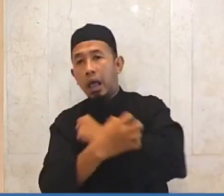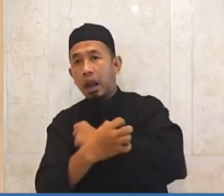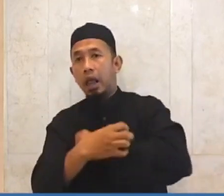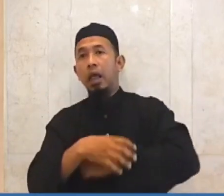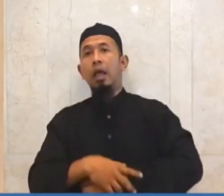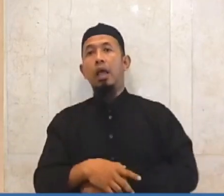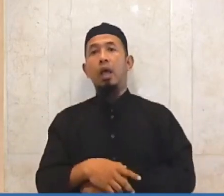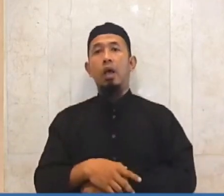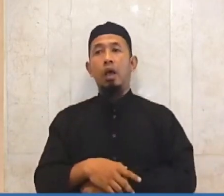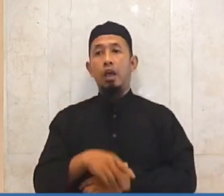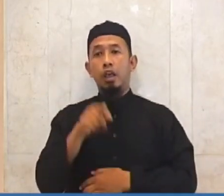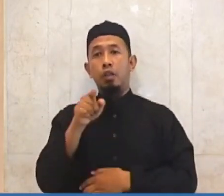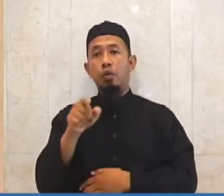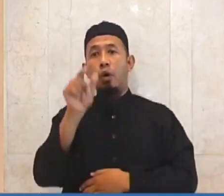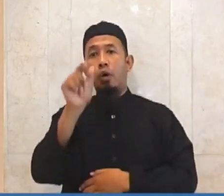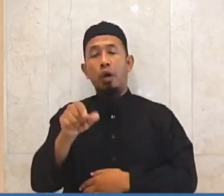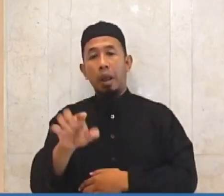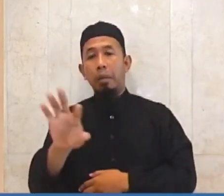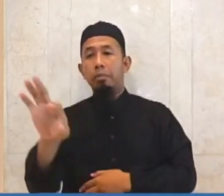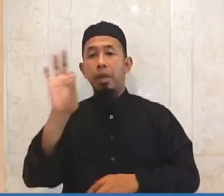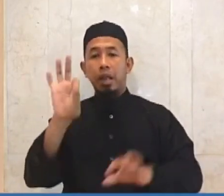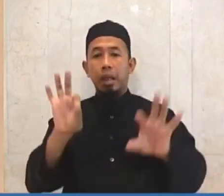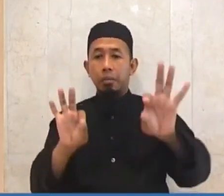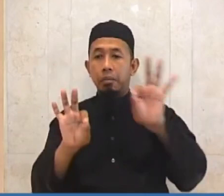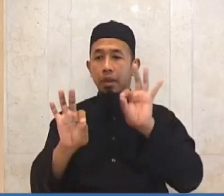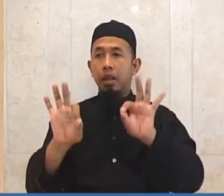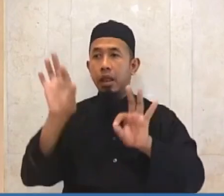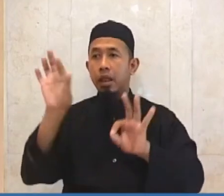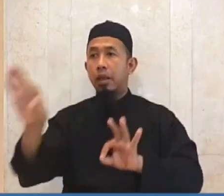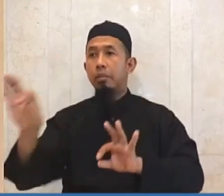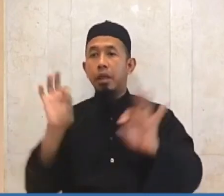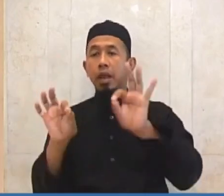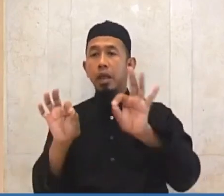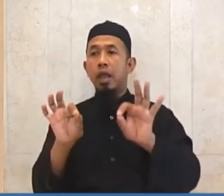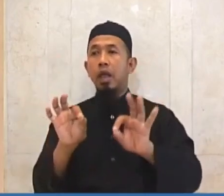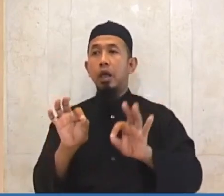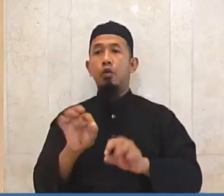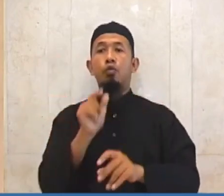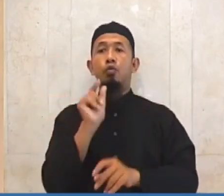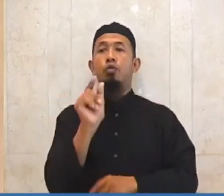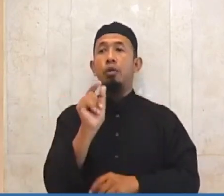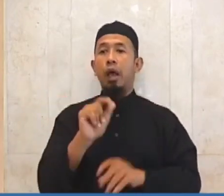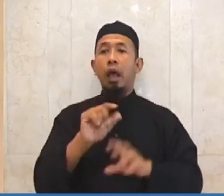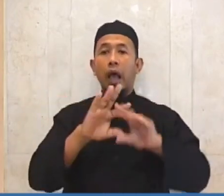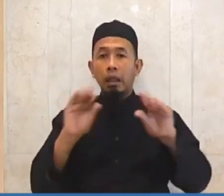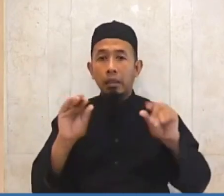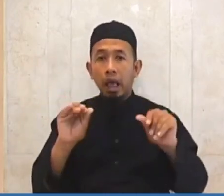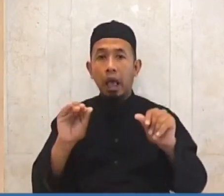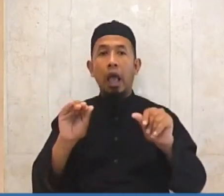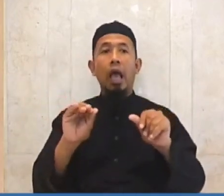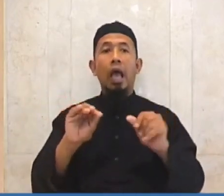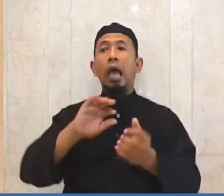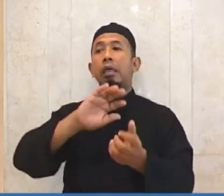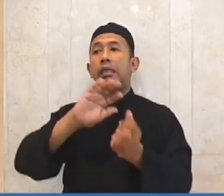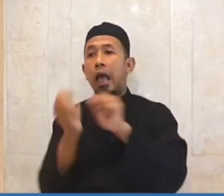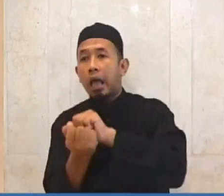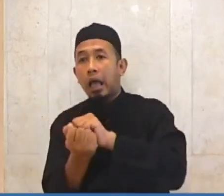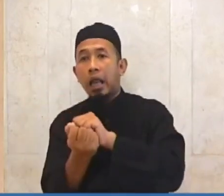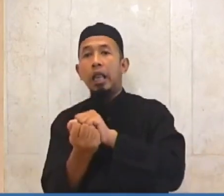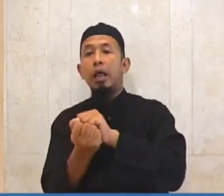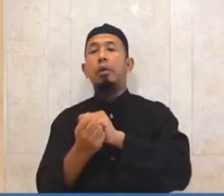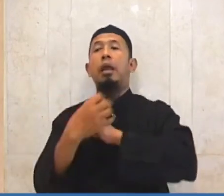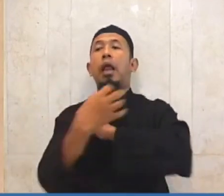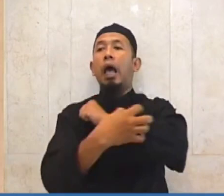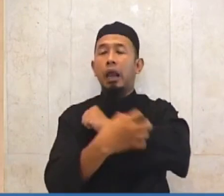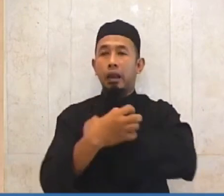orang-orang pilihan orang-orang yang memilih profesi untuk mengabdikan diri kepada negara dan